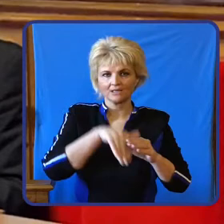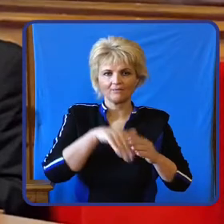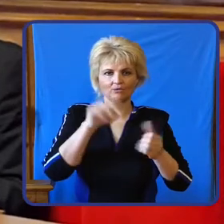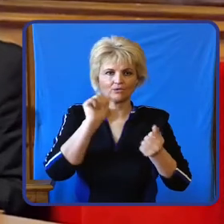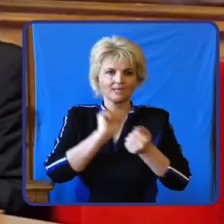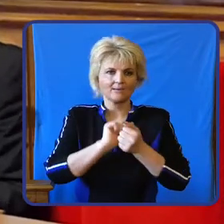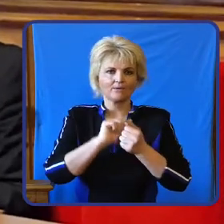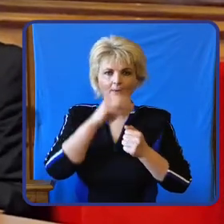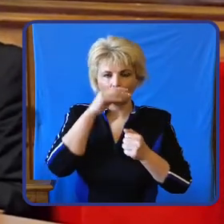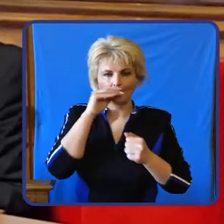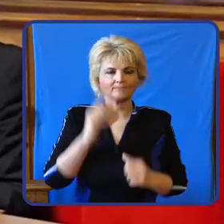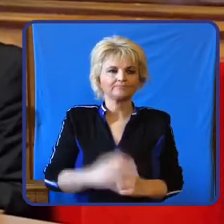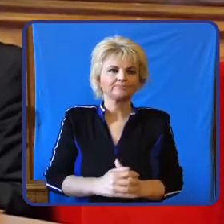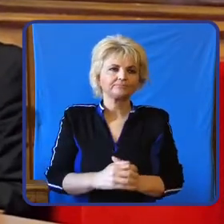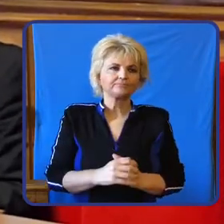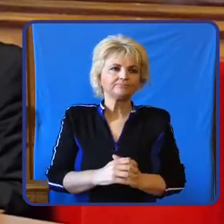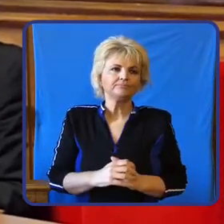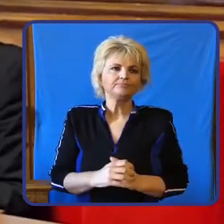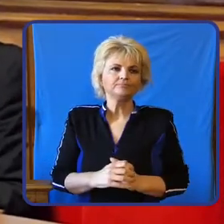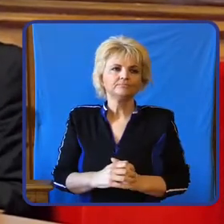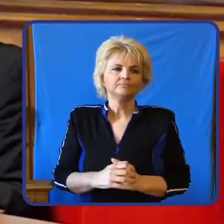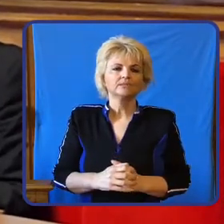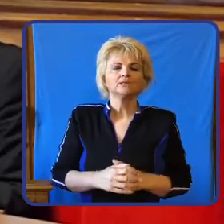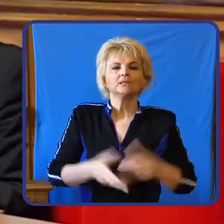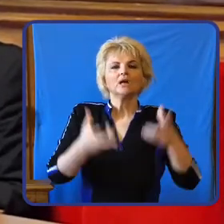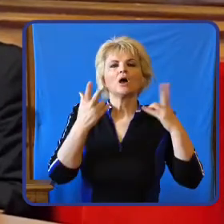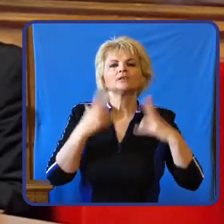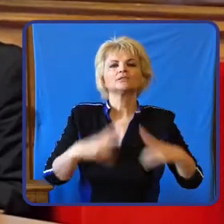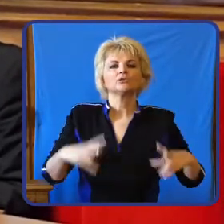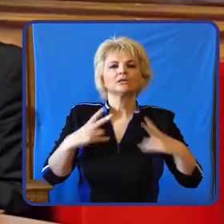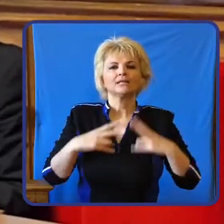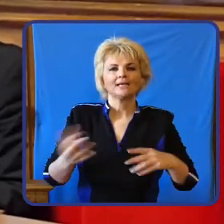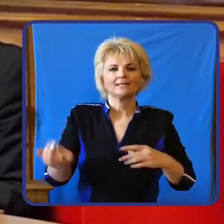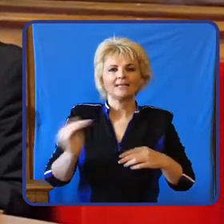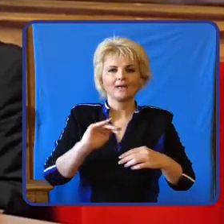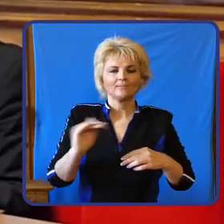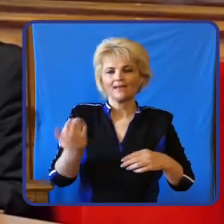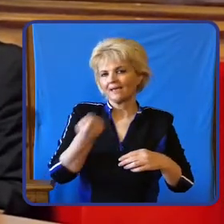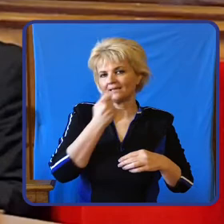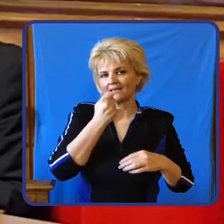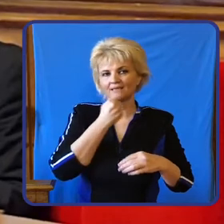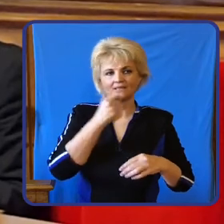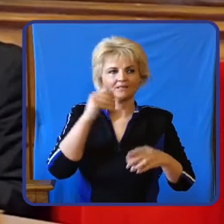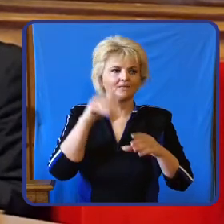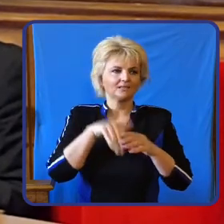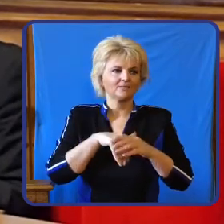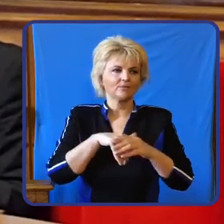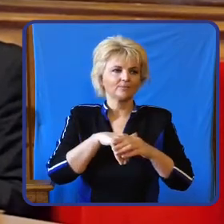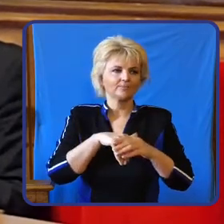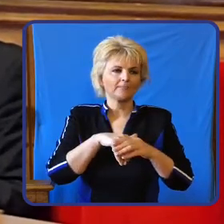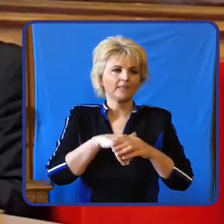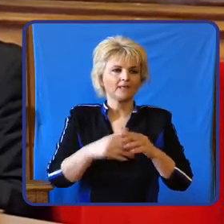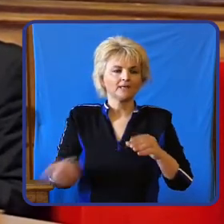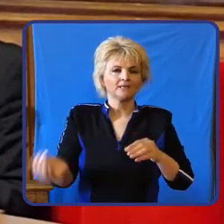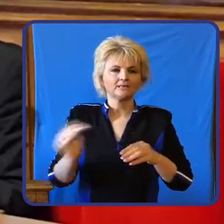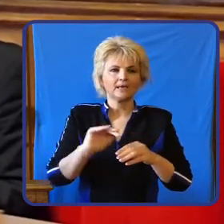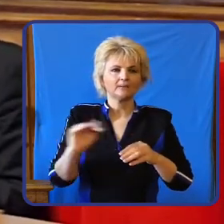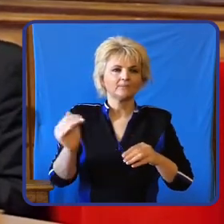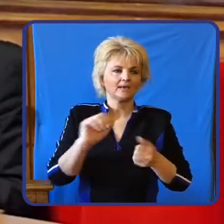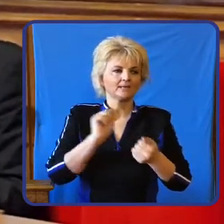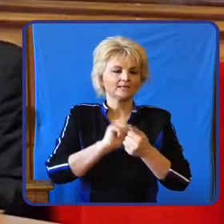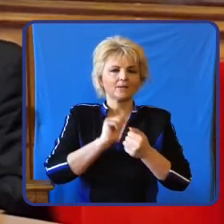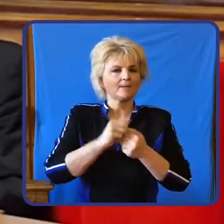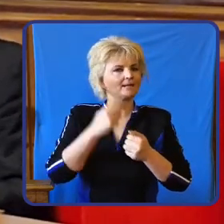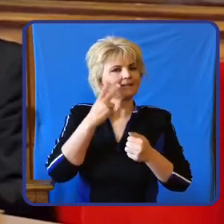a száma, illetve a szünidei gyermekétkeztetésben résztvevő gyermekek számát ott nem